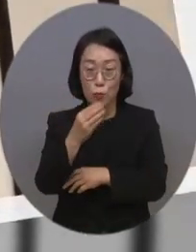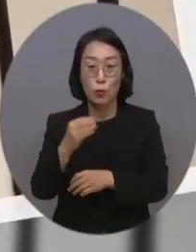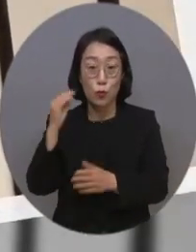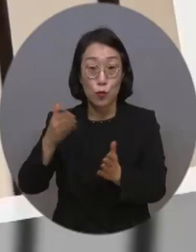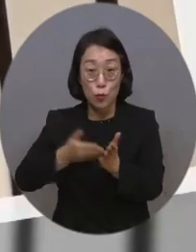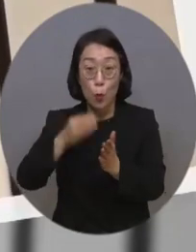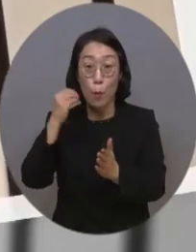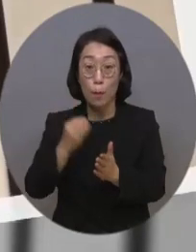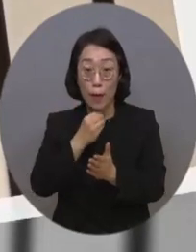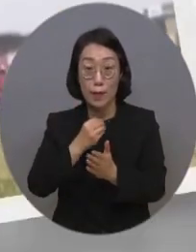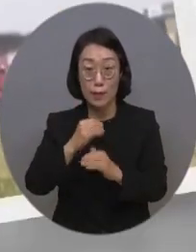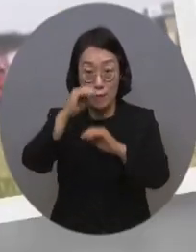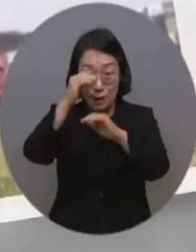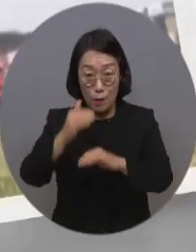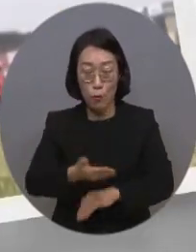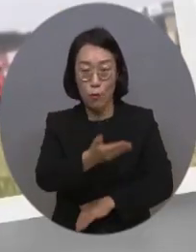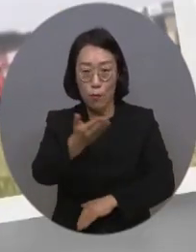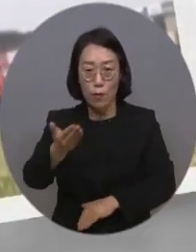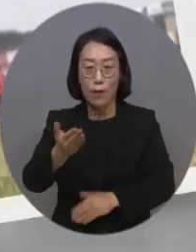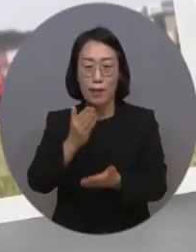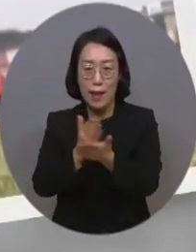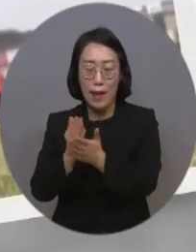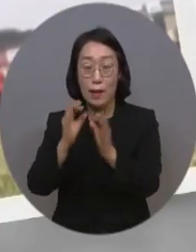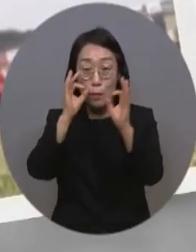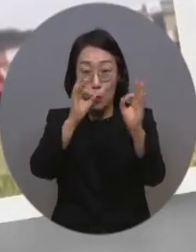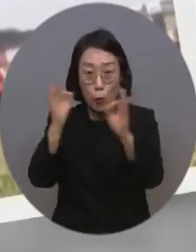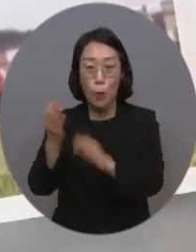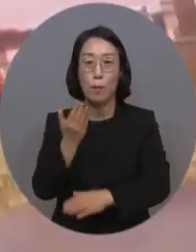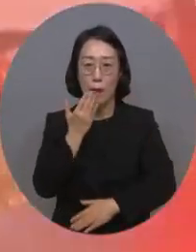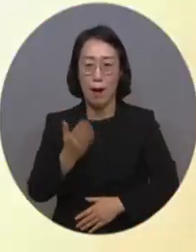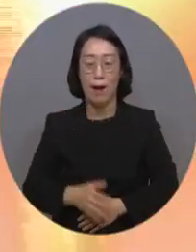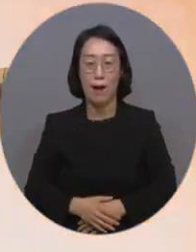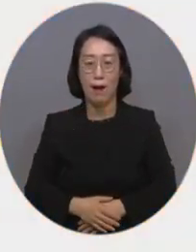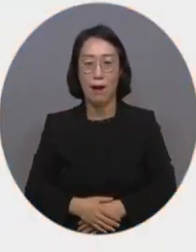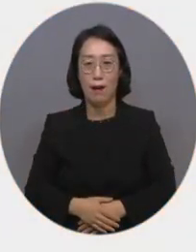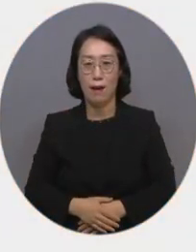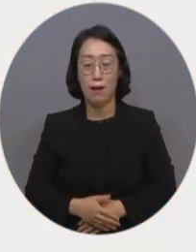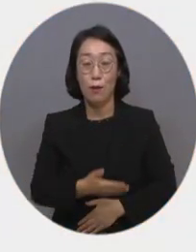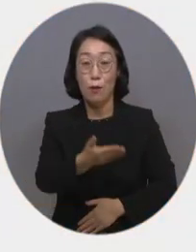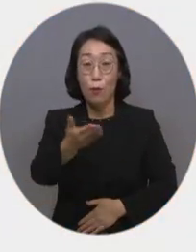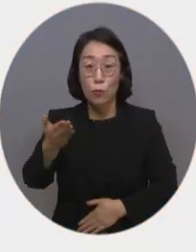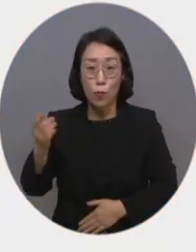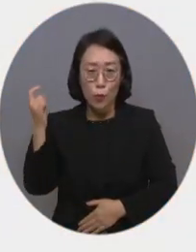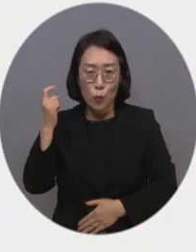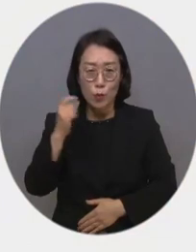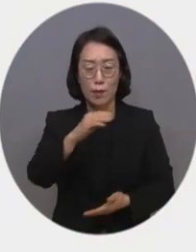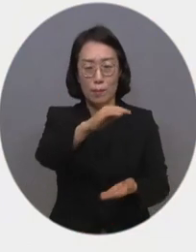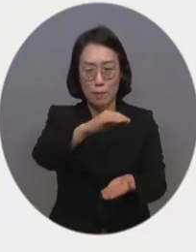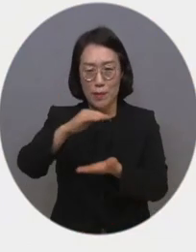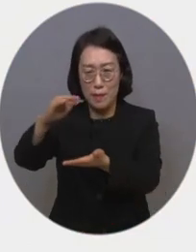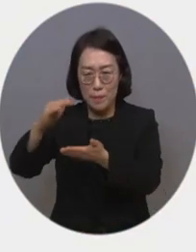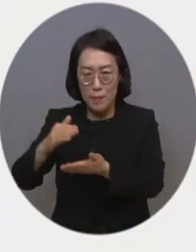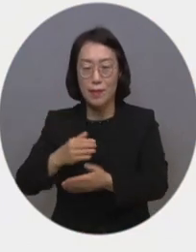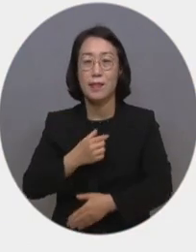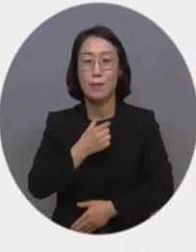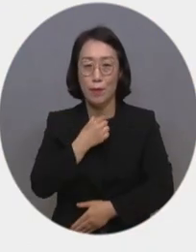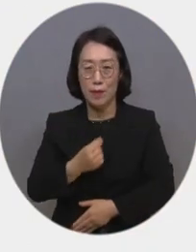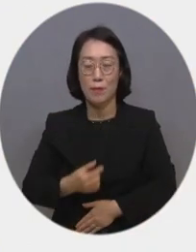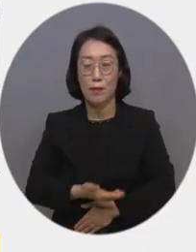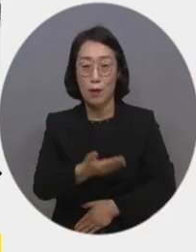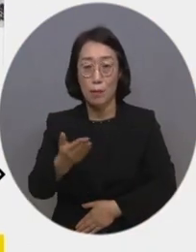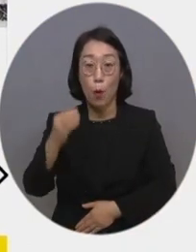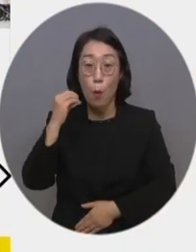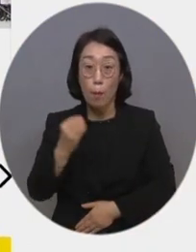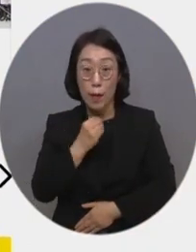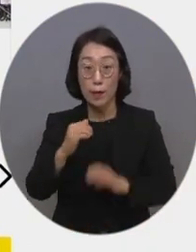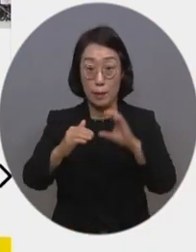웰페어뉴스 홈페이지를 통해 보다 다양한 소식을 접할 수 있습니다. 시청자 여러분의 제보를 기다립니다. 웰페어뉴스